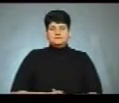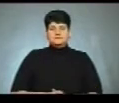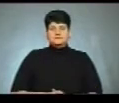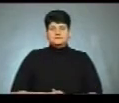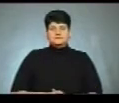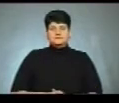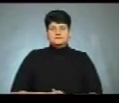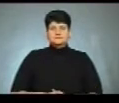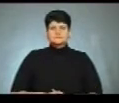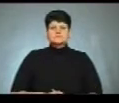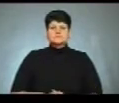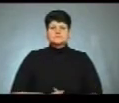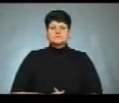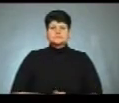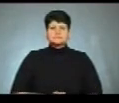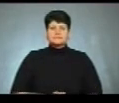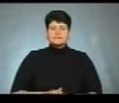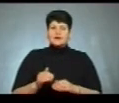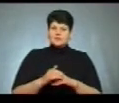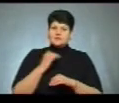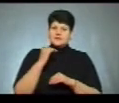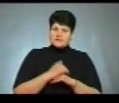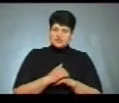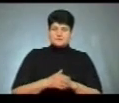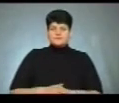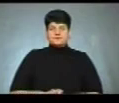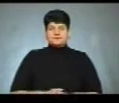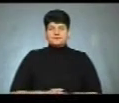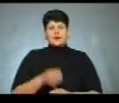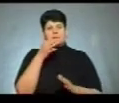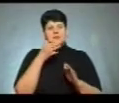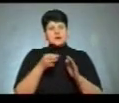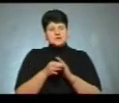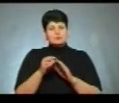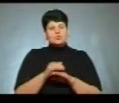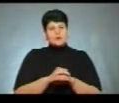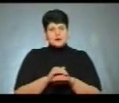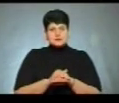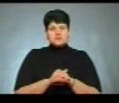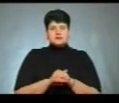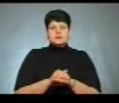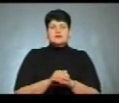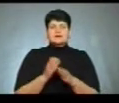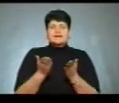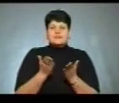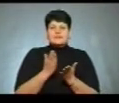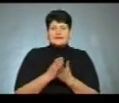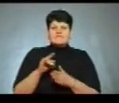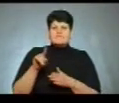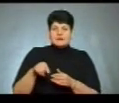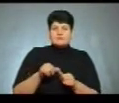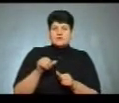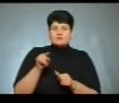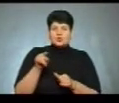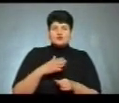Доброго вечора, ставте своє запитання, будь ласка. Доброго вечора. Добрий вечір. Підкажіть, будь ласка, які є вимоги, крім того, що